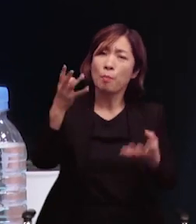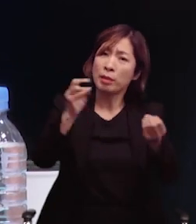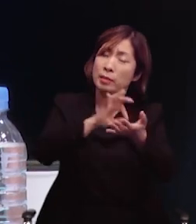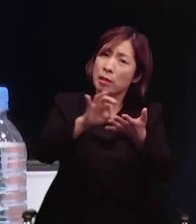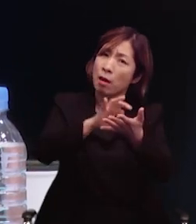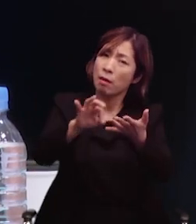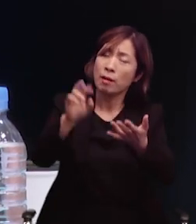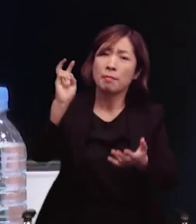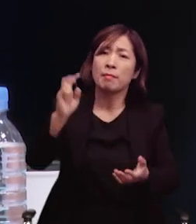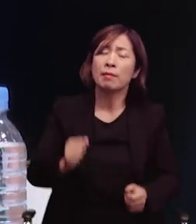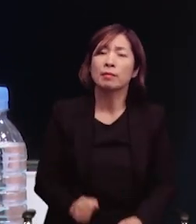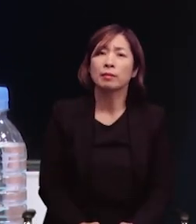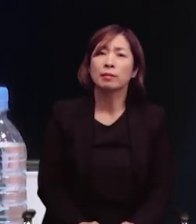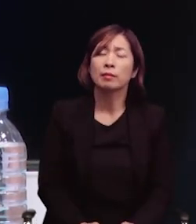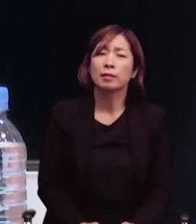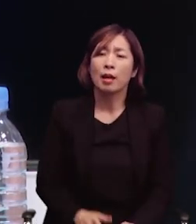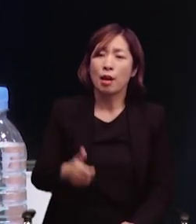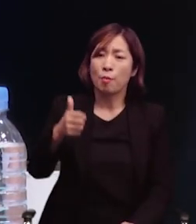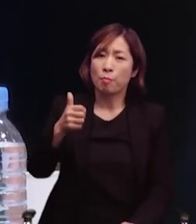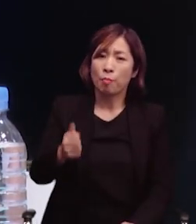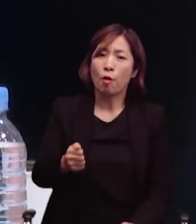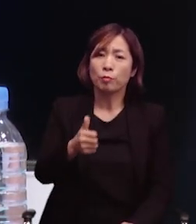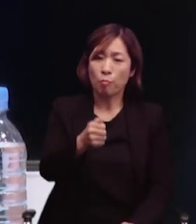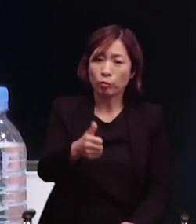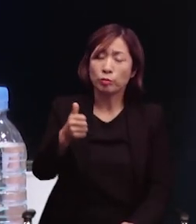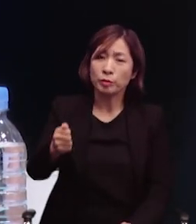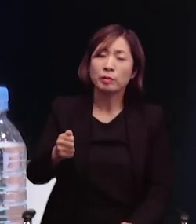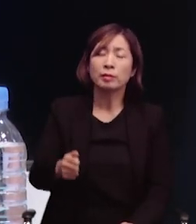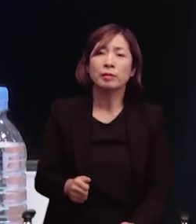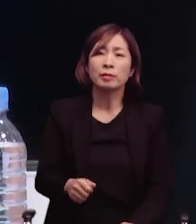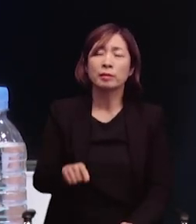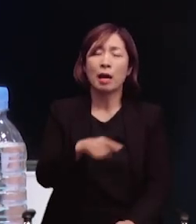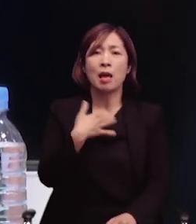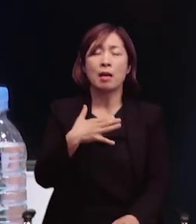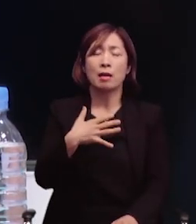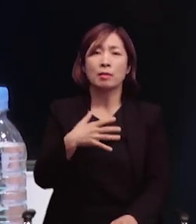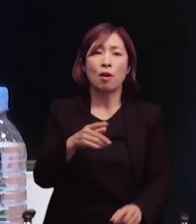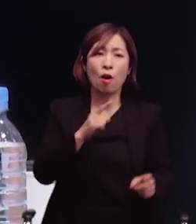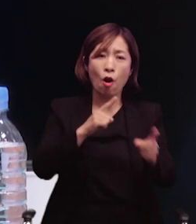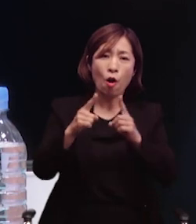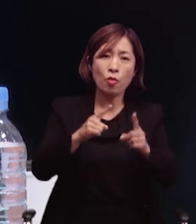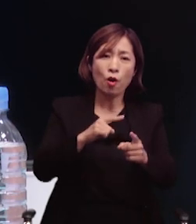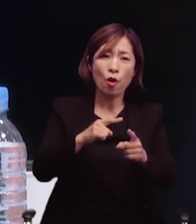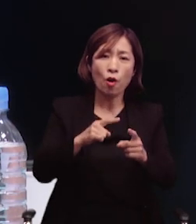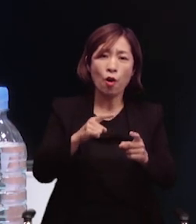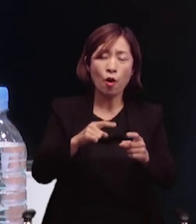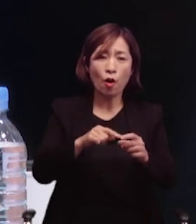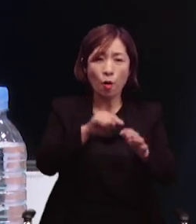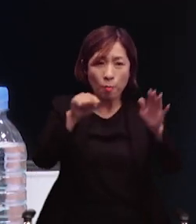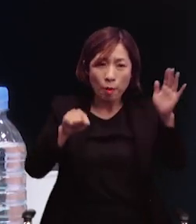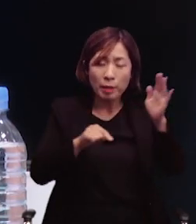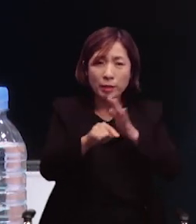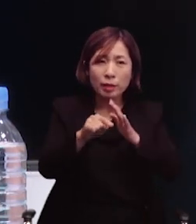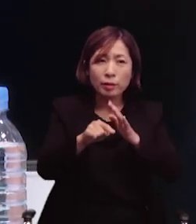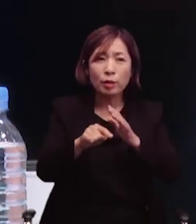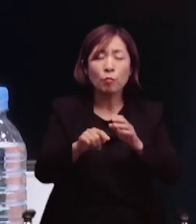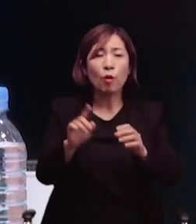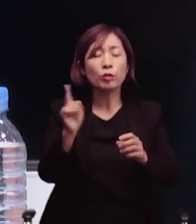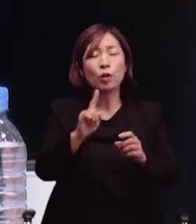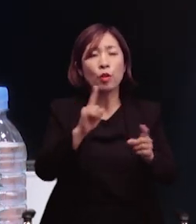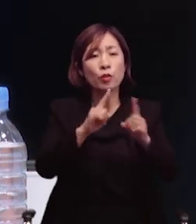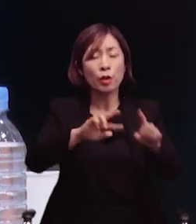사용할 수 있고 아니에요 그런 버튼 위치를 다 아세요 그러니까 언어 설정에 들어가서 언어를 바꾸셔도